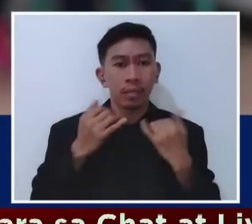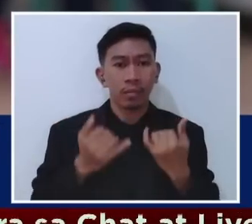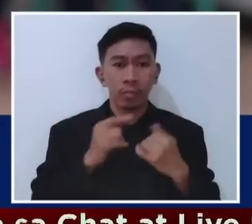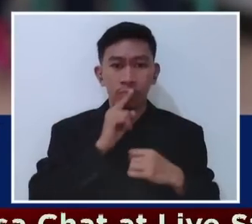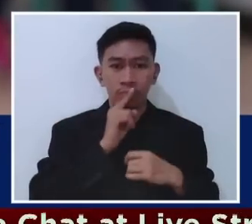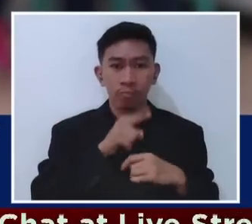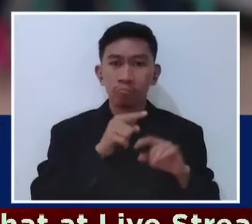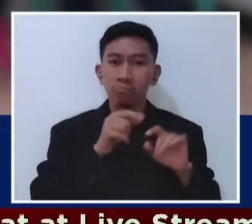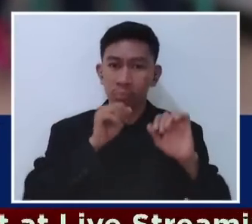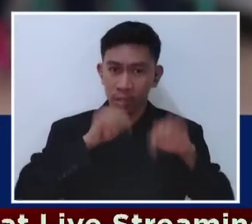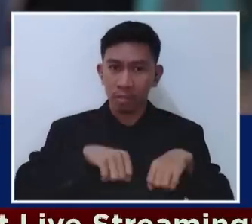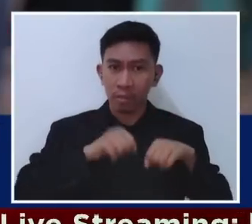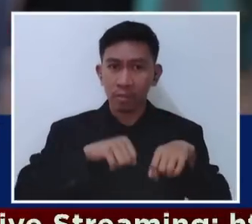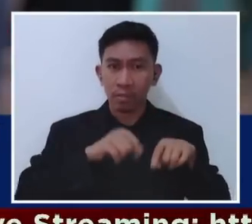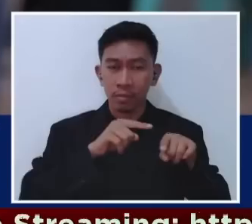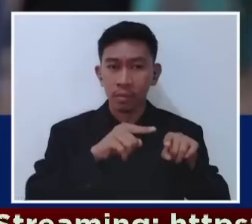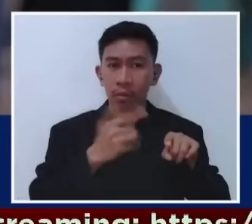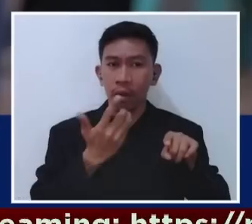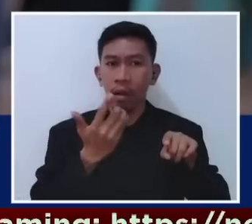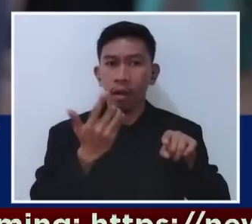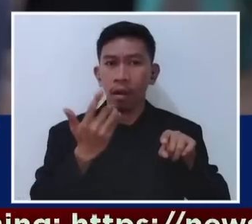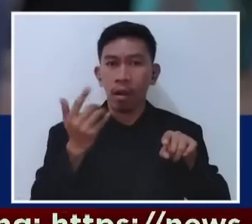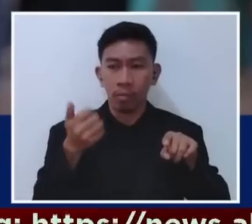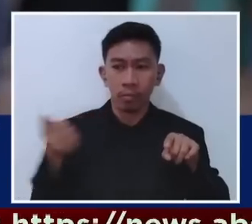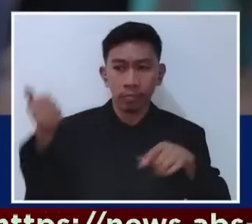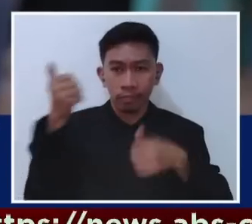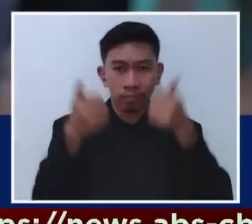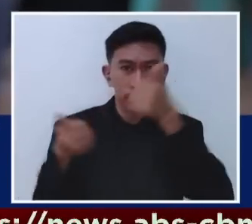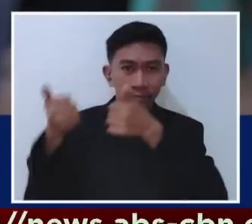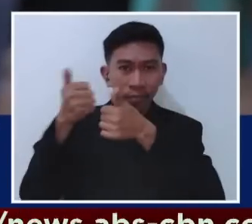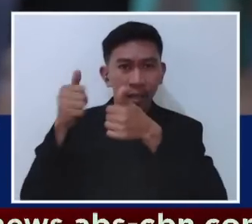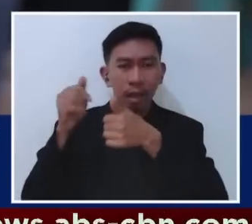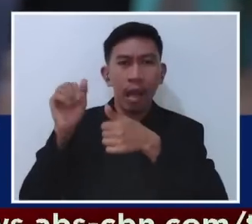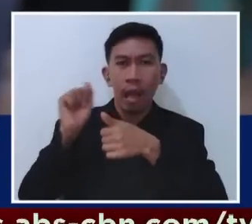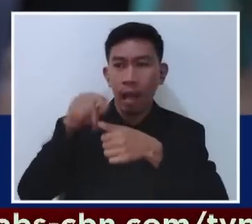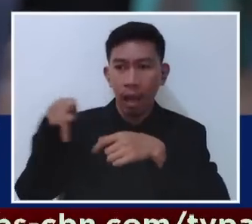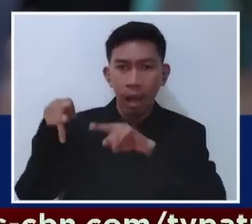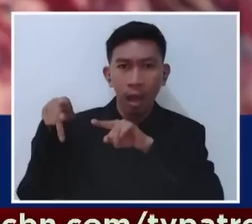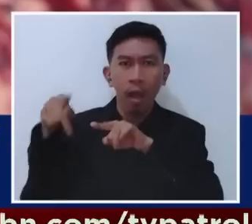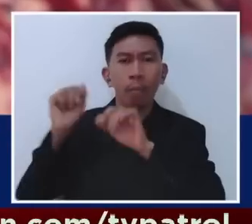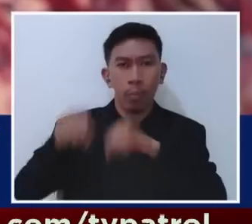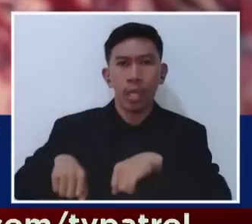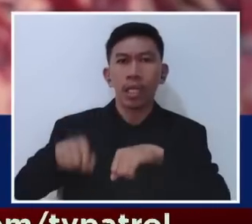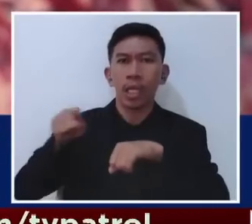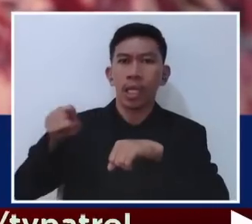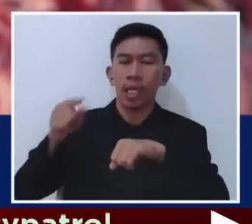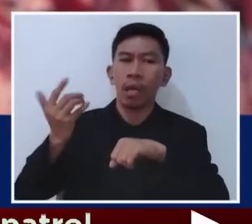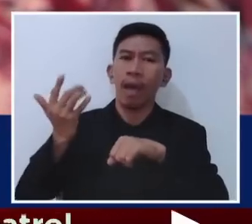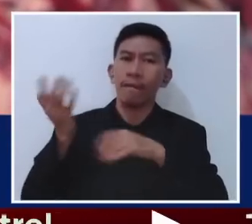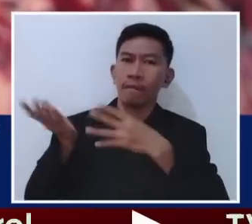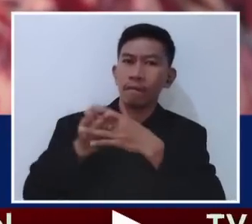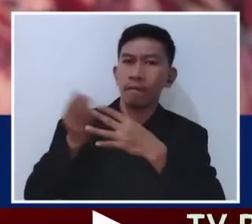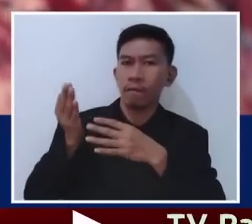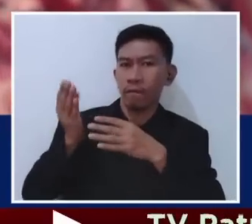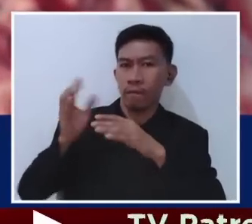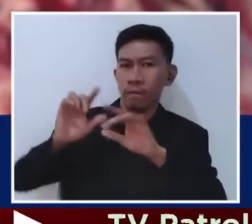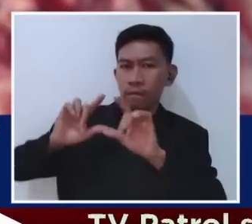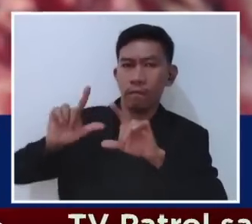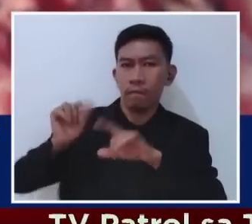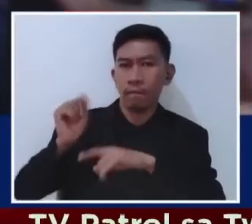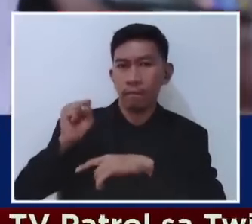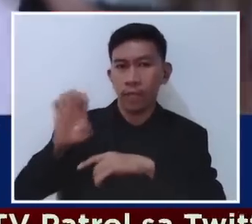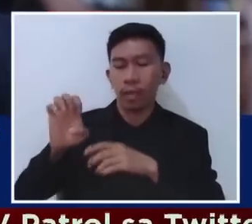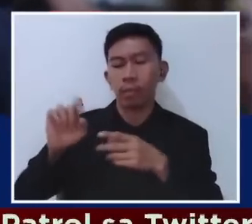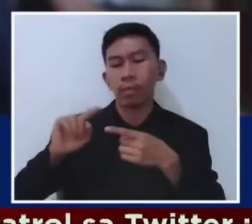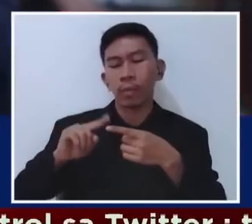pamunuan ng mga inirereklamong online lending app sa patong-patong na kasong kriminal tulad ng paglabag sa Anti-Cybercrime